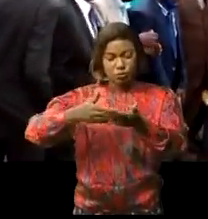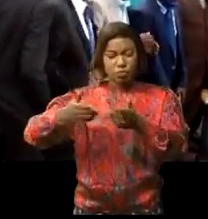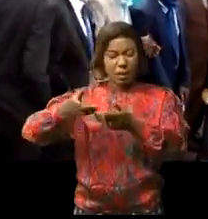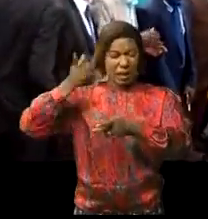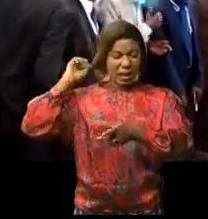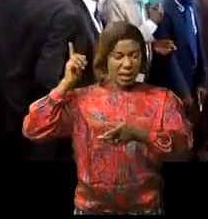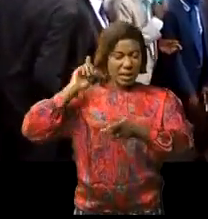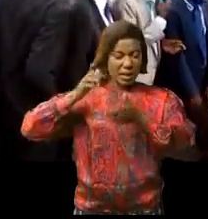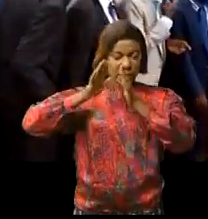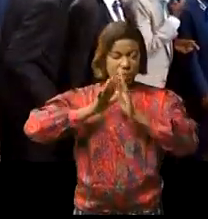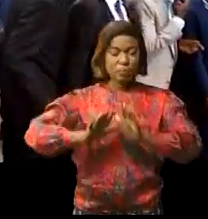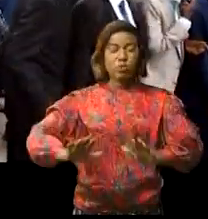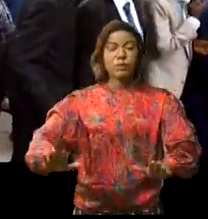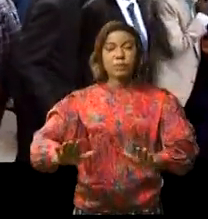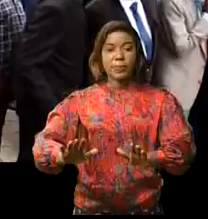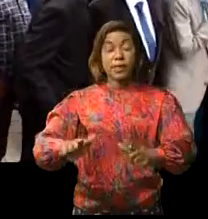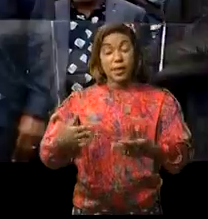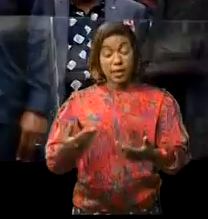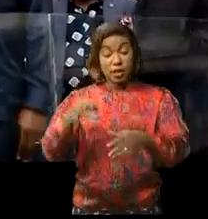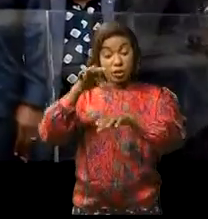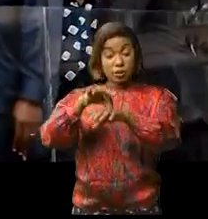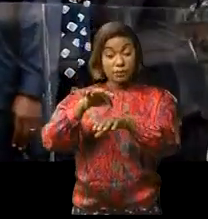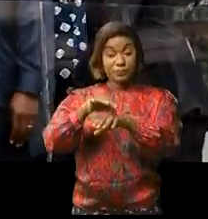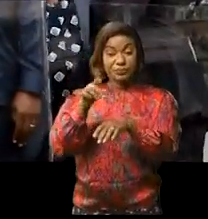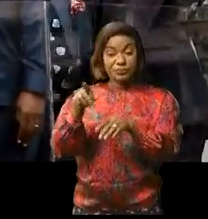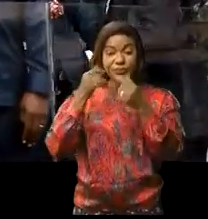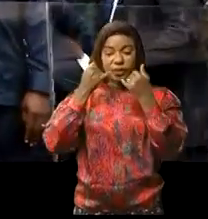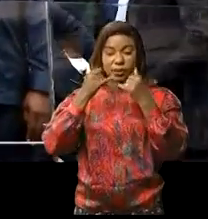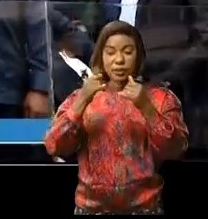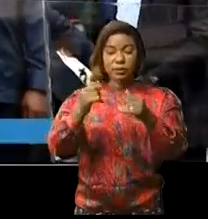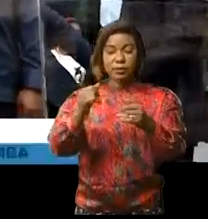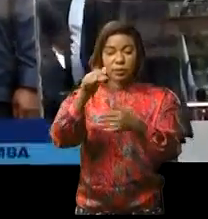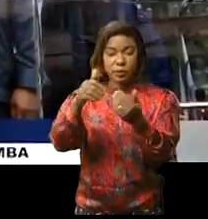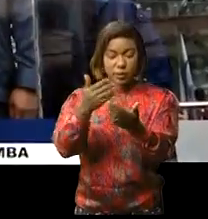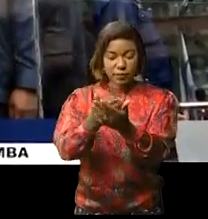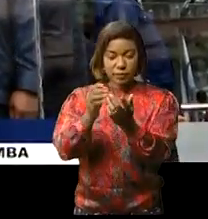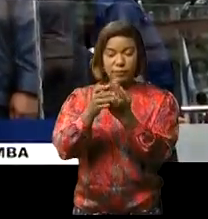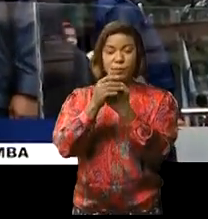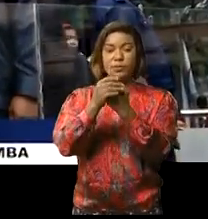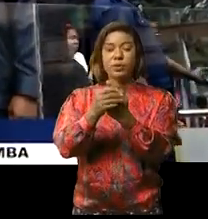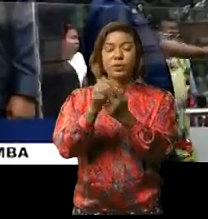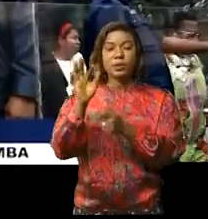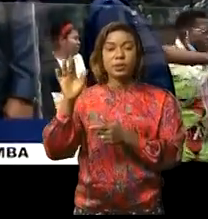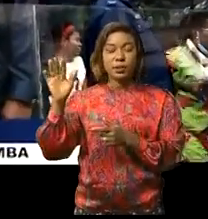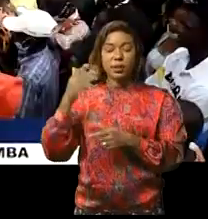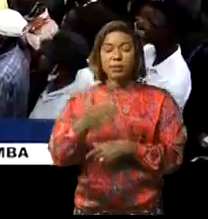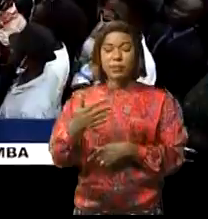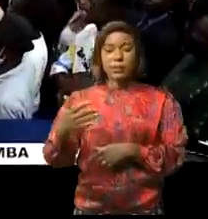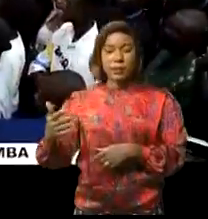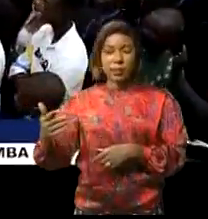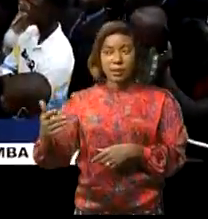plus belle robe. Il a saisi cette opportunité pour annoncer l'arrivée pour bientôt à Kinshasa de matériel